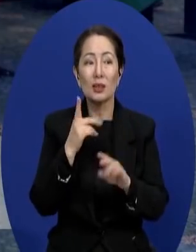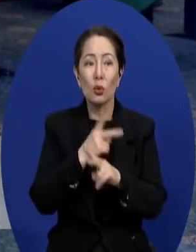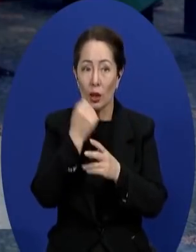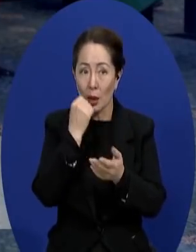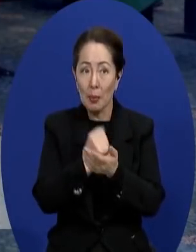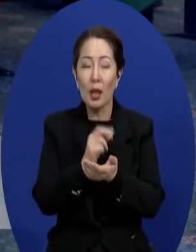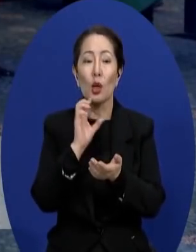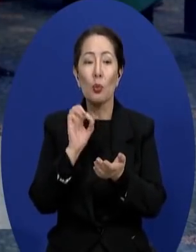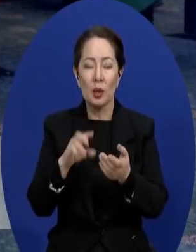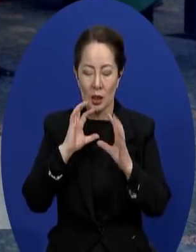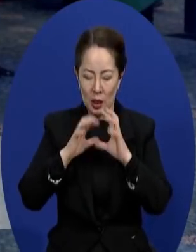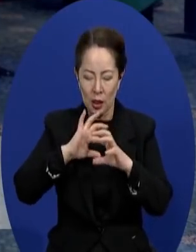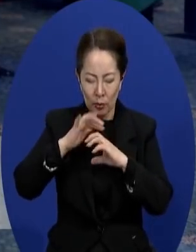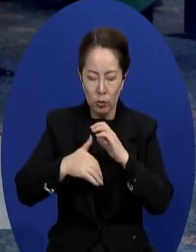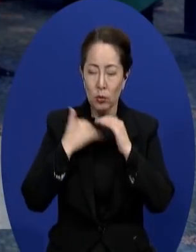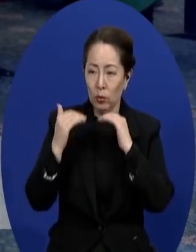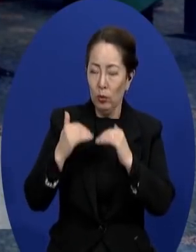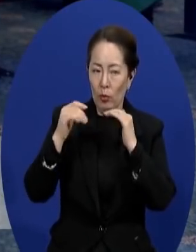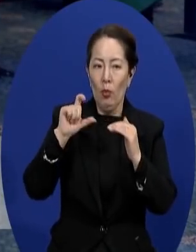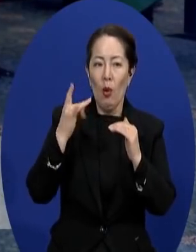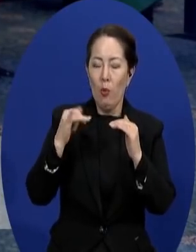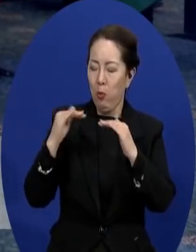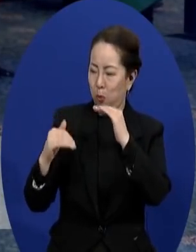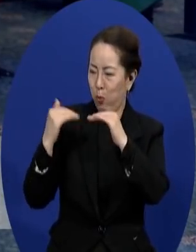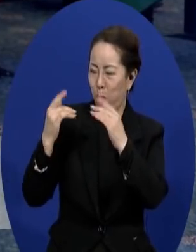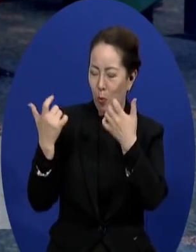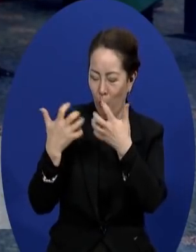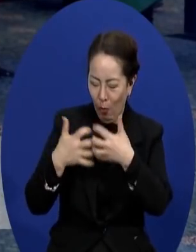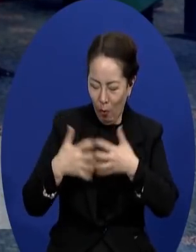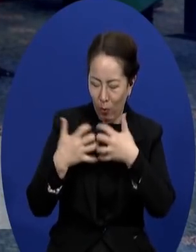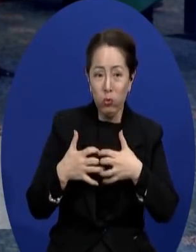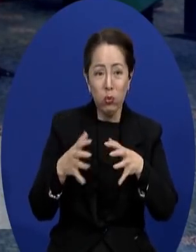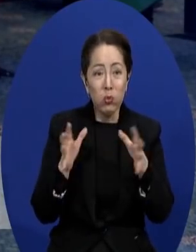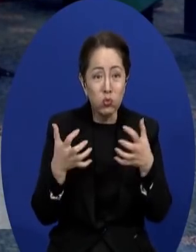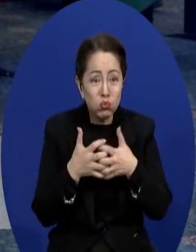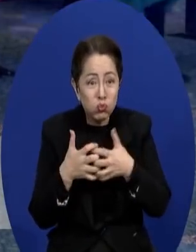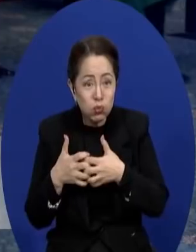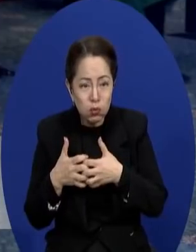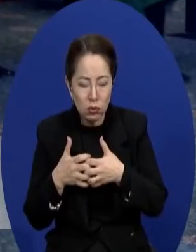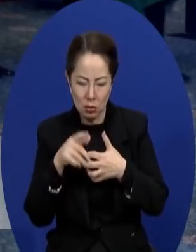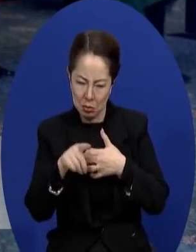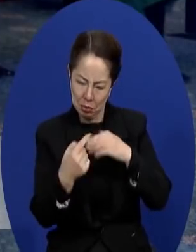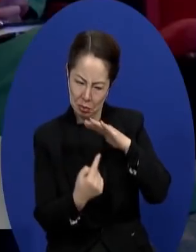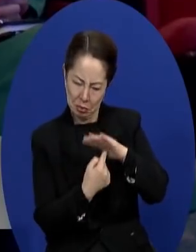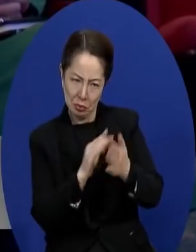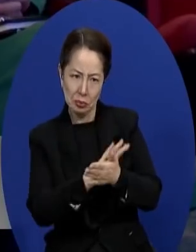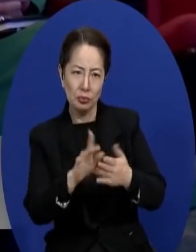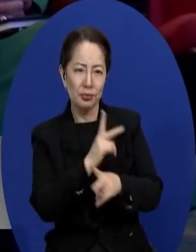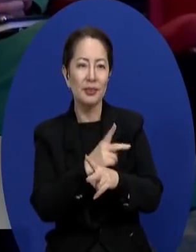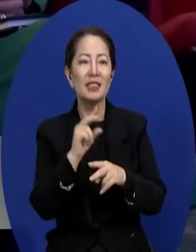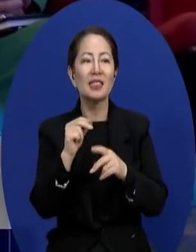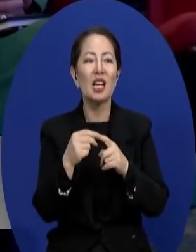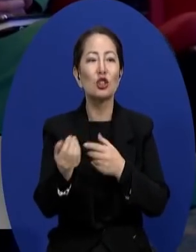нийтийн хөгжил эрх зүйн дэвшилд нийцүүлж чадсан. Орчин үеийн үндсэн хуульд ёсны хэм хэмжээ, суур зарчмуудыг тусгасан гэсэн